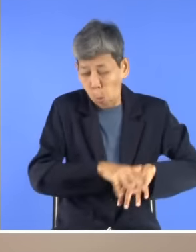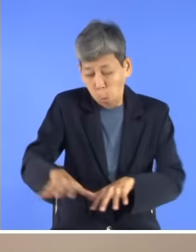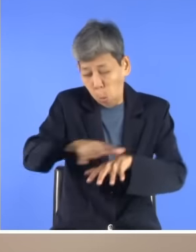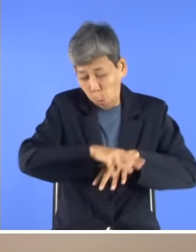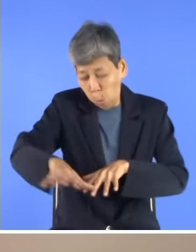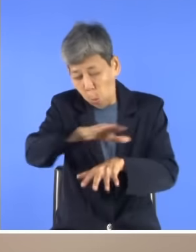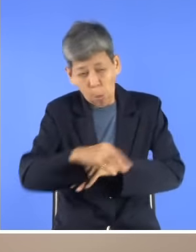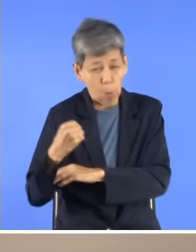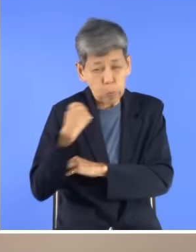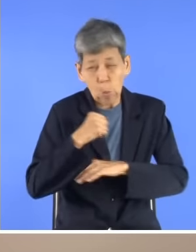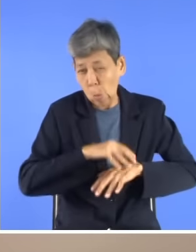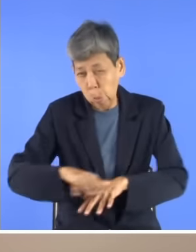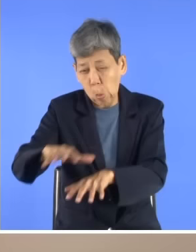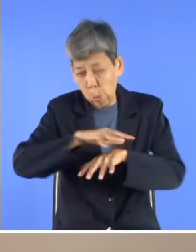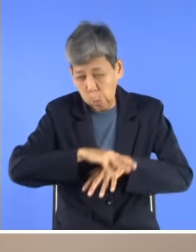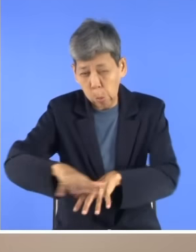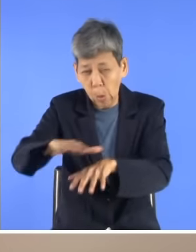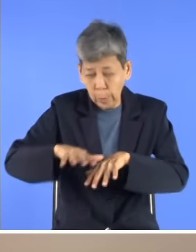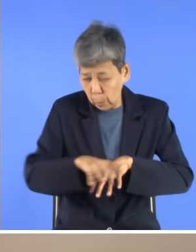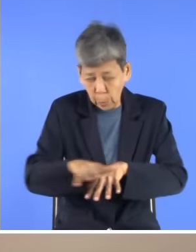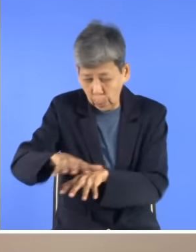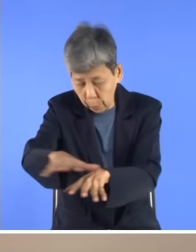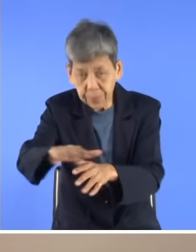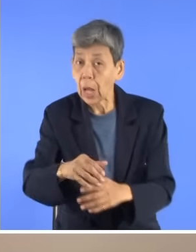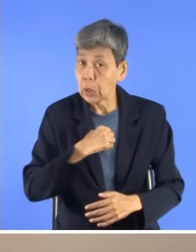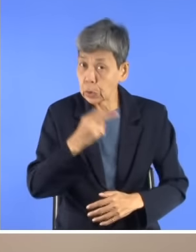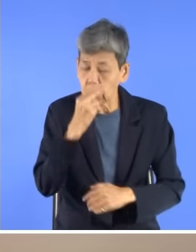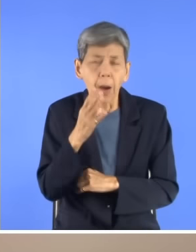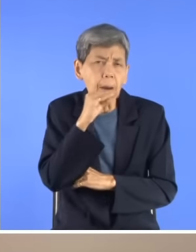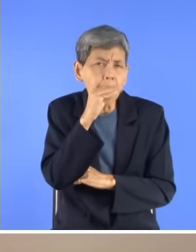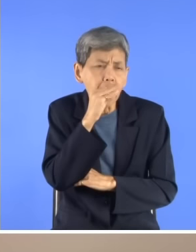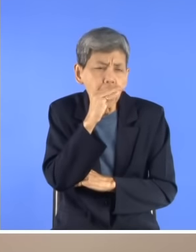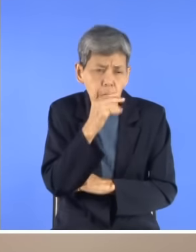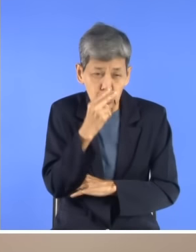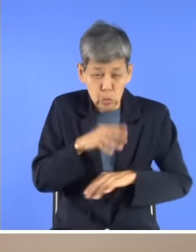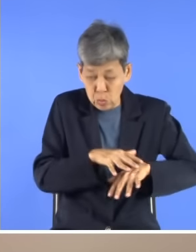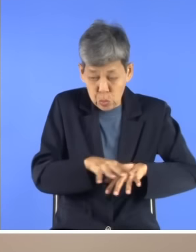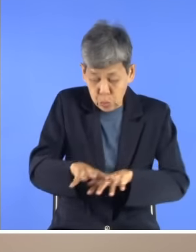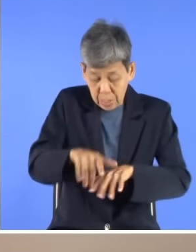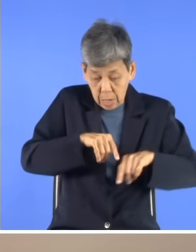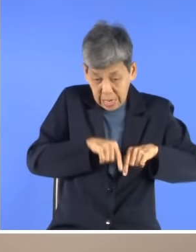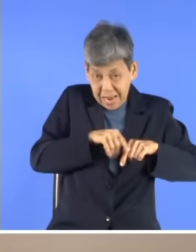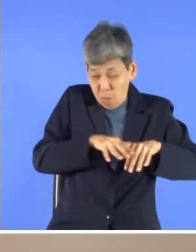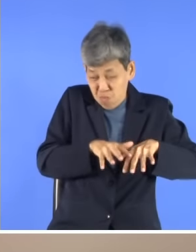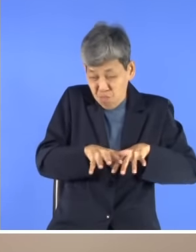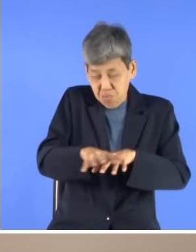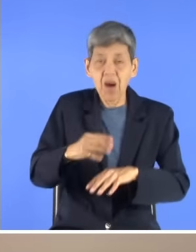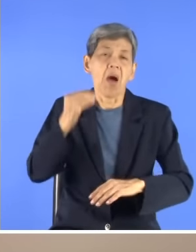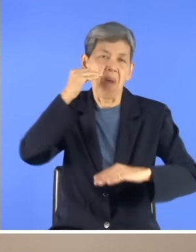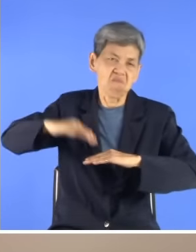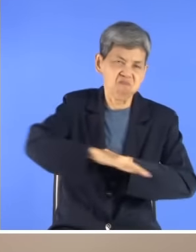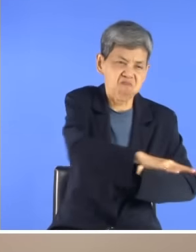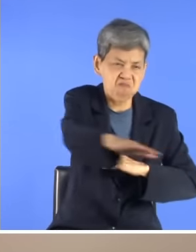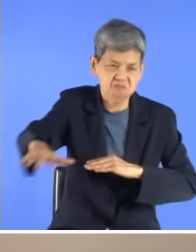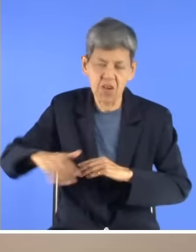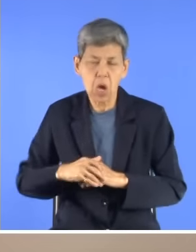ครับกำลังจะท่วมเข้าพื้นที่นะครับตอนนี้ถ้าทะลุพื้นที่ตรงของเราไปได้นะครับรับรองท่วมหมู่บ้านหมดเลยนะครับเตรียมตัว